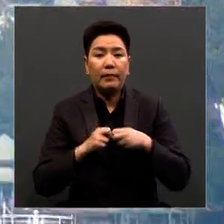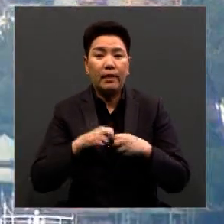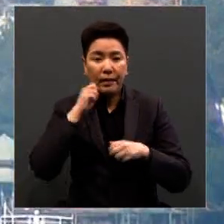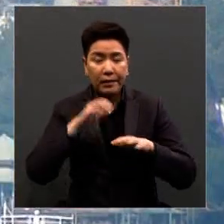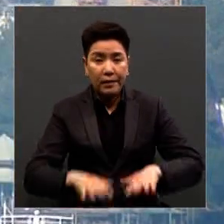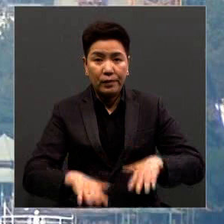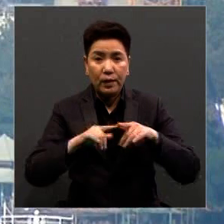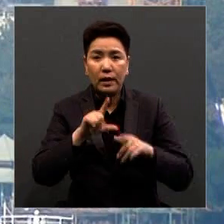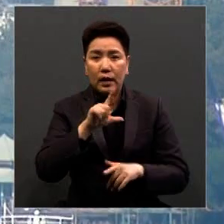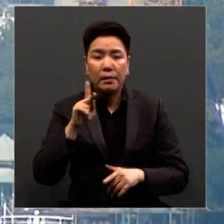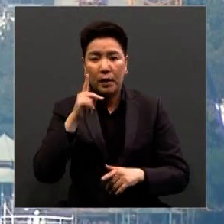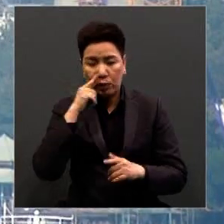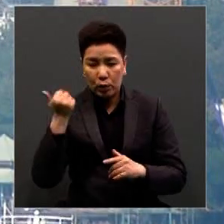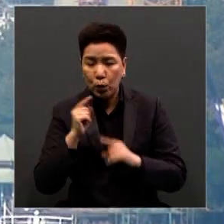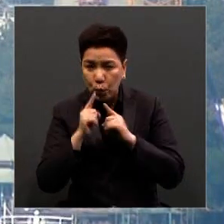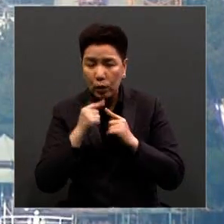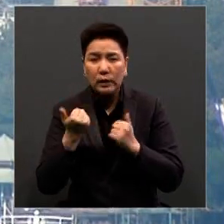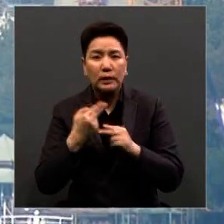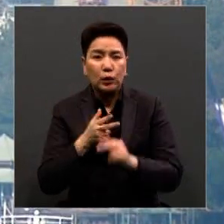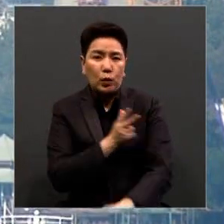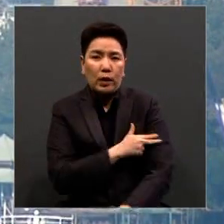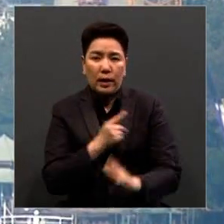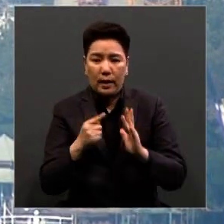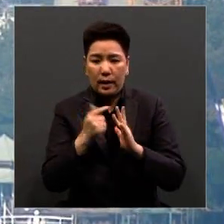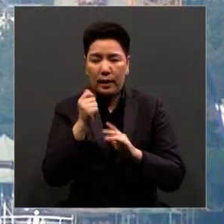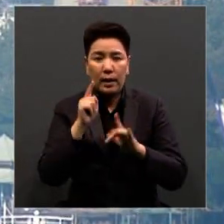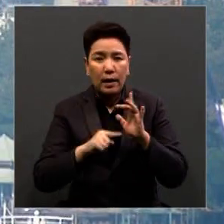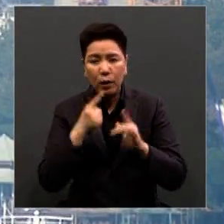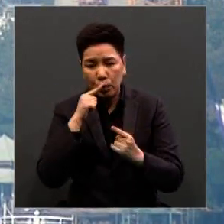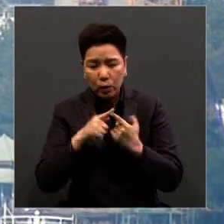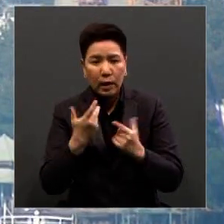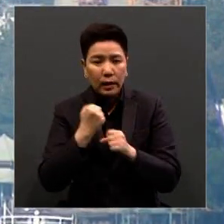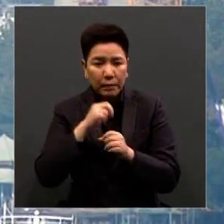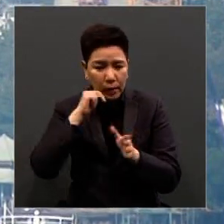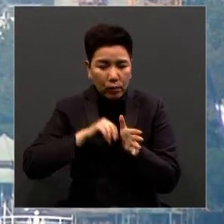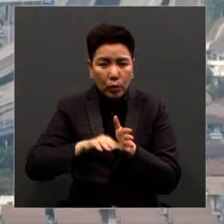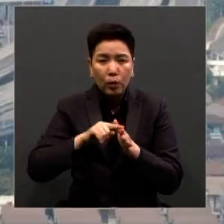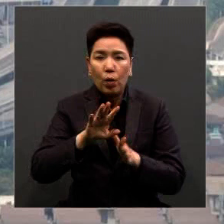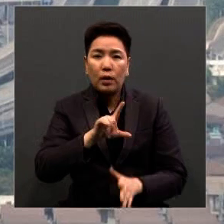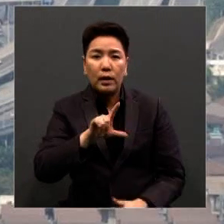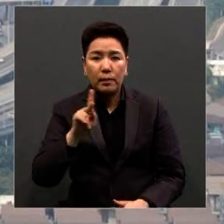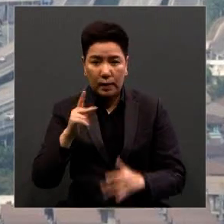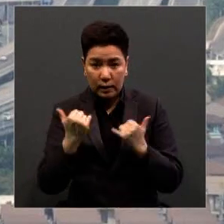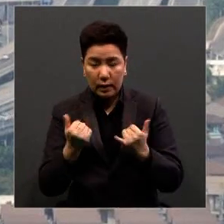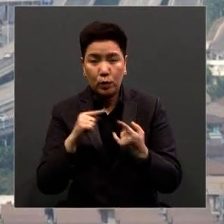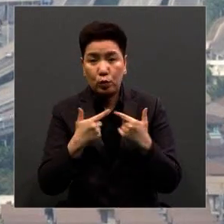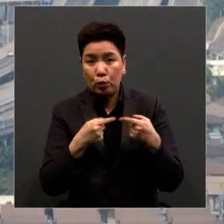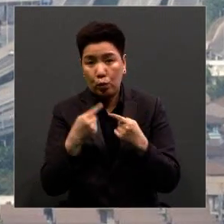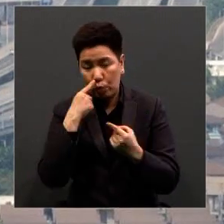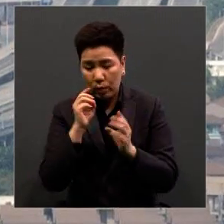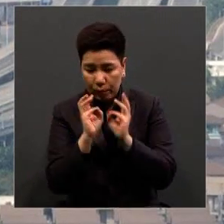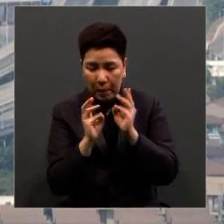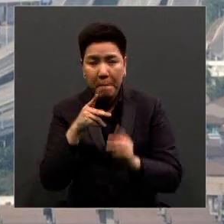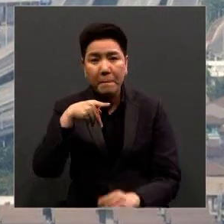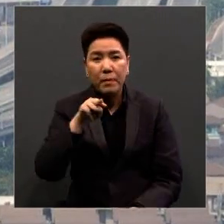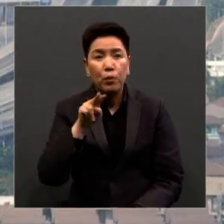เขตลาดกระบังผู้ว่าชัดๆน่าเชิญดรเอ้ไปนั่งพูดคุยด้วยสักหน่อยนะฮะเฮียชอบเสนอความคิดความเห็นเรื่องของการระบายน้ำในเขตลาดกระบังเนี่ยอ่ะทีนี้เรื่องของ